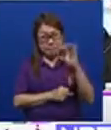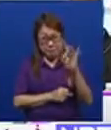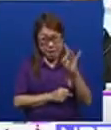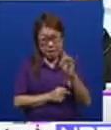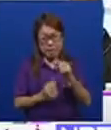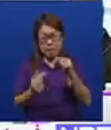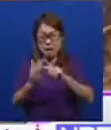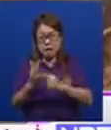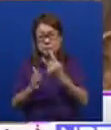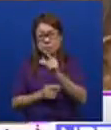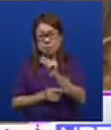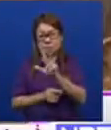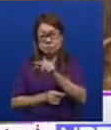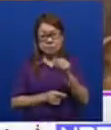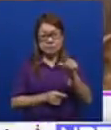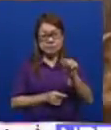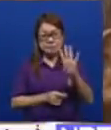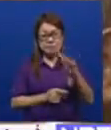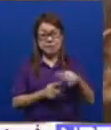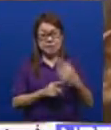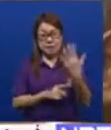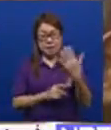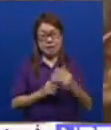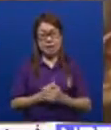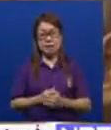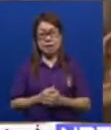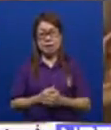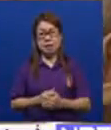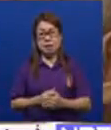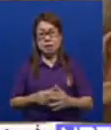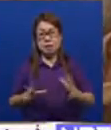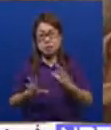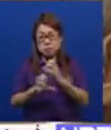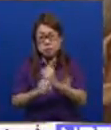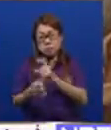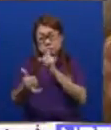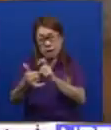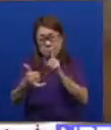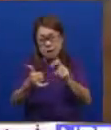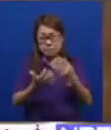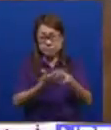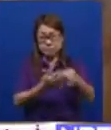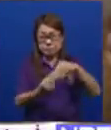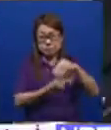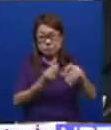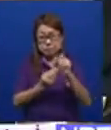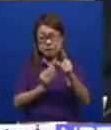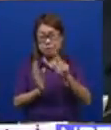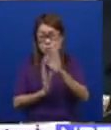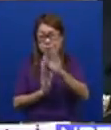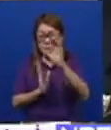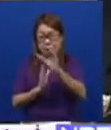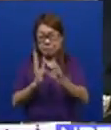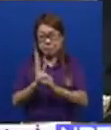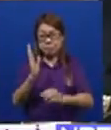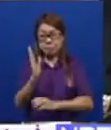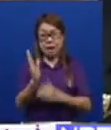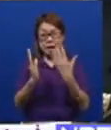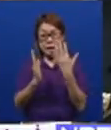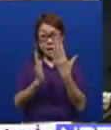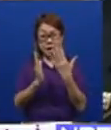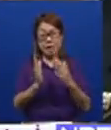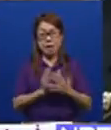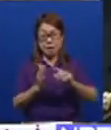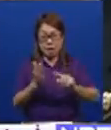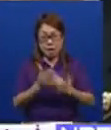วันที่ 23-24พฤษภาคมซึ่งได้สำรวจภาวะเศรษฐกิจภูมิภาคพบว่าเศรษฐกิจทั้ง 5ภาคในไตรมาส